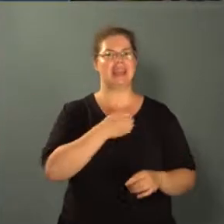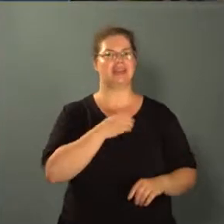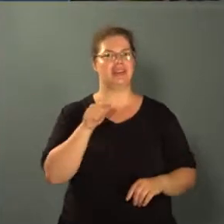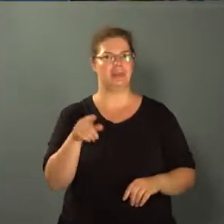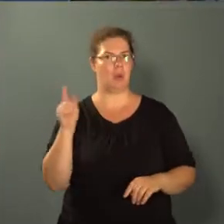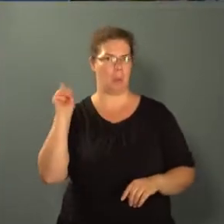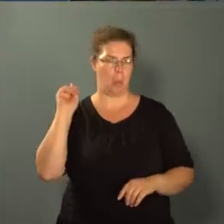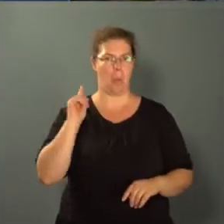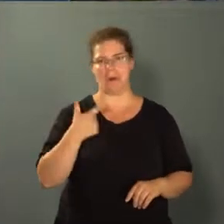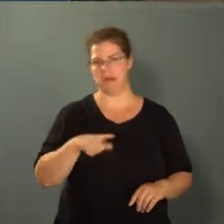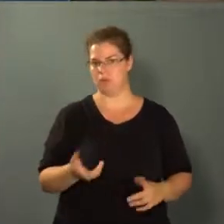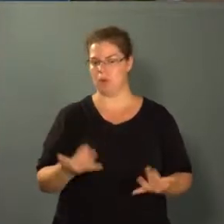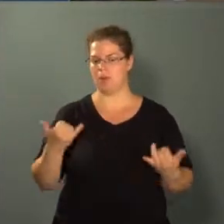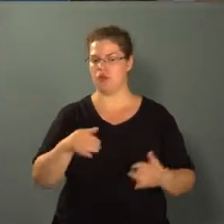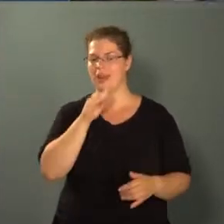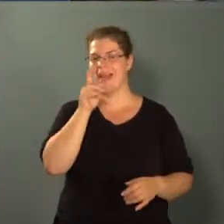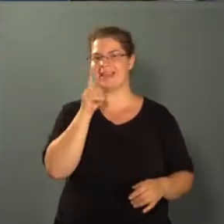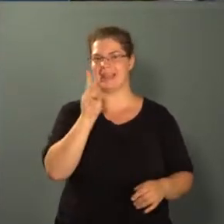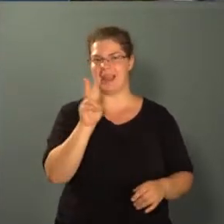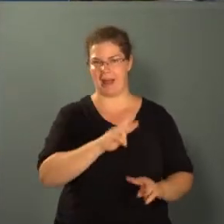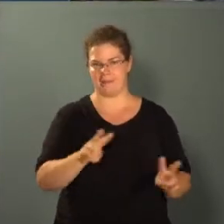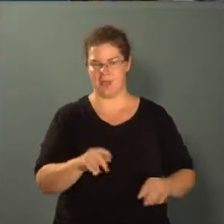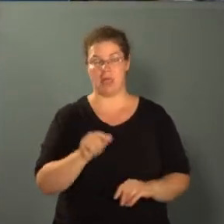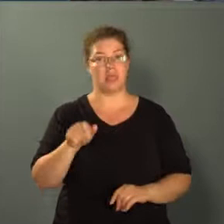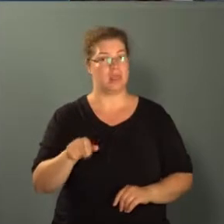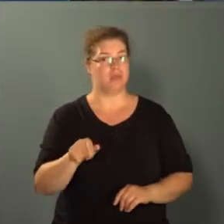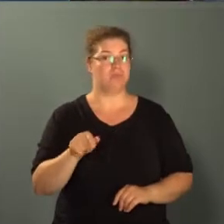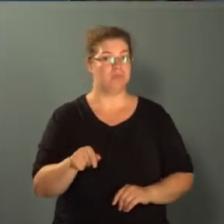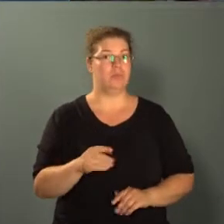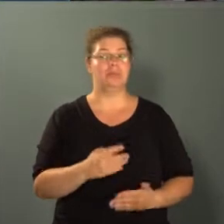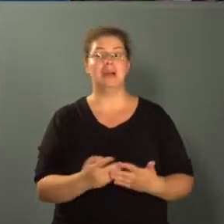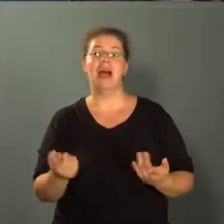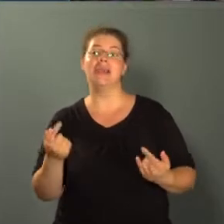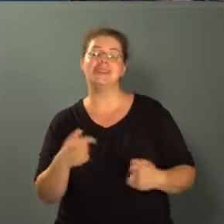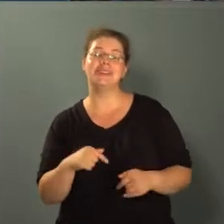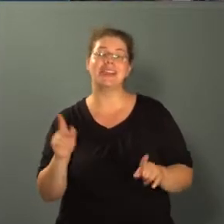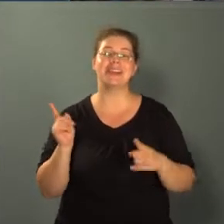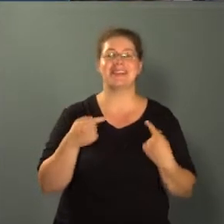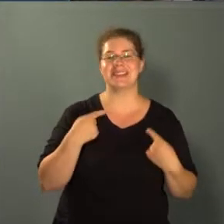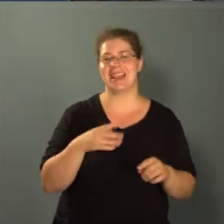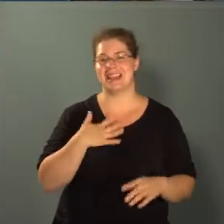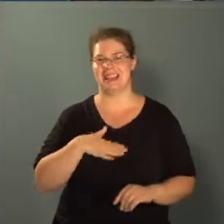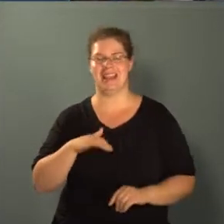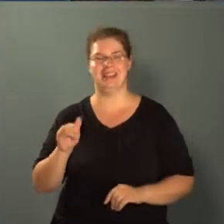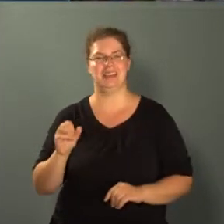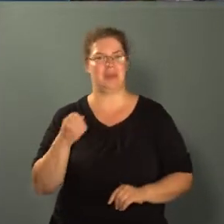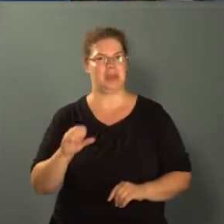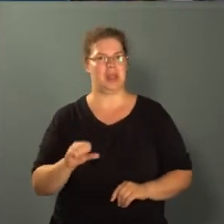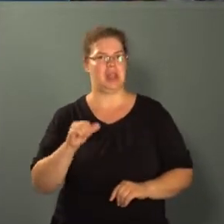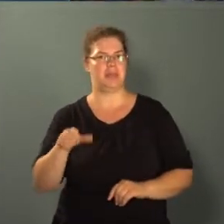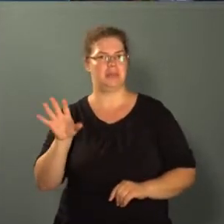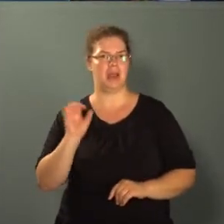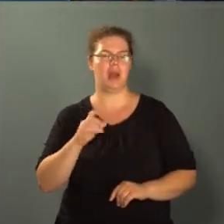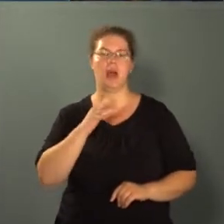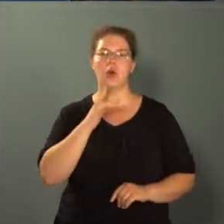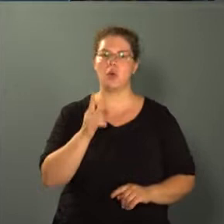zeneiskolába, akkor még ott volt a zeneiskola, most SZTK-ban. És ott már jött a zene szeretet, és ugye először meghallottunk